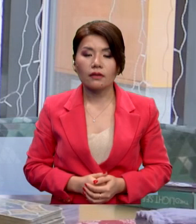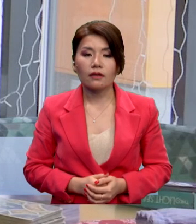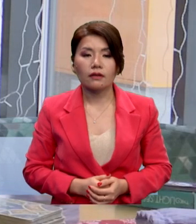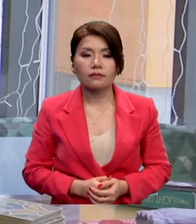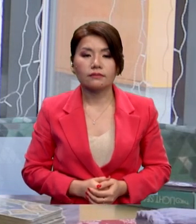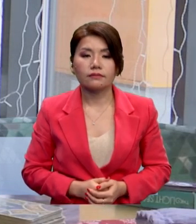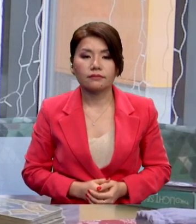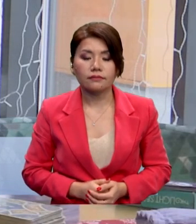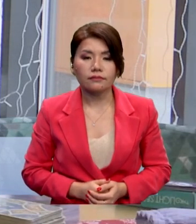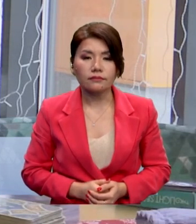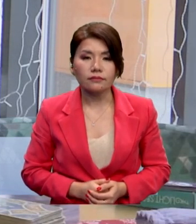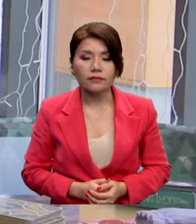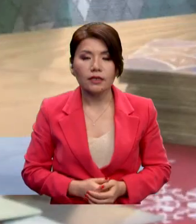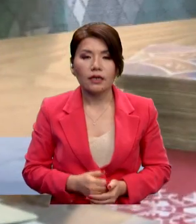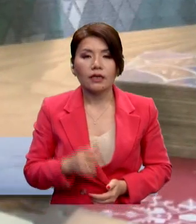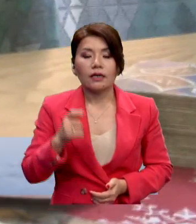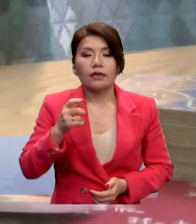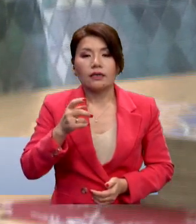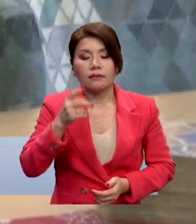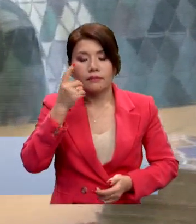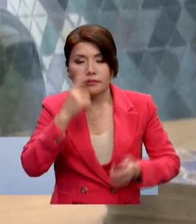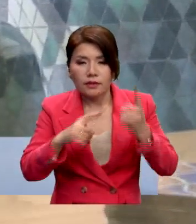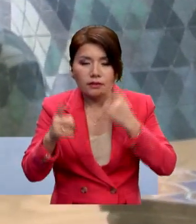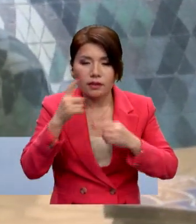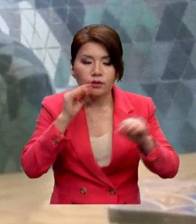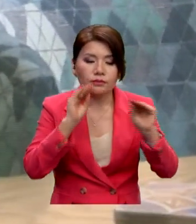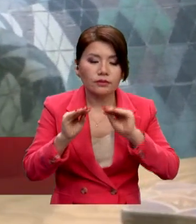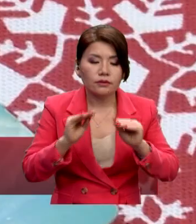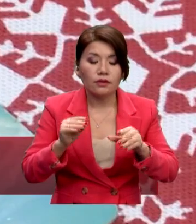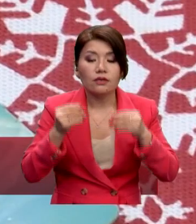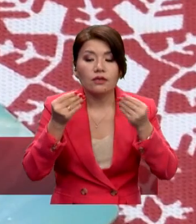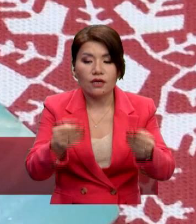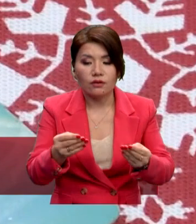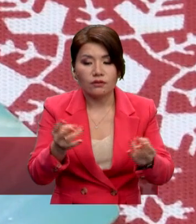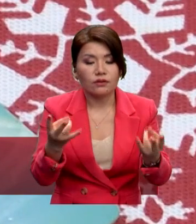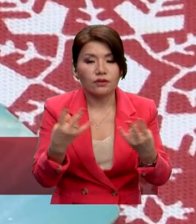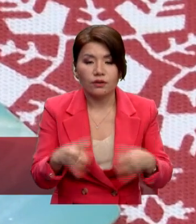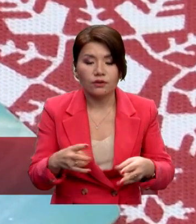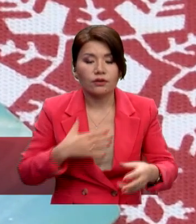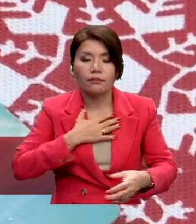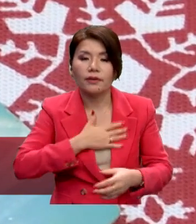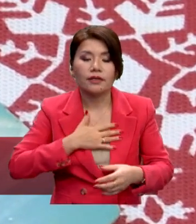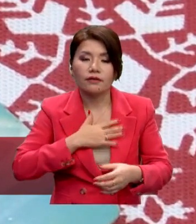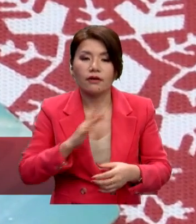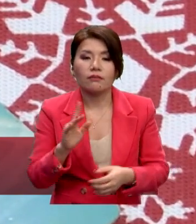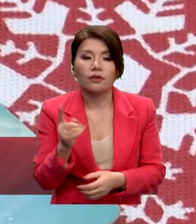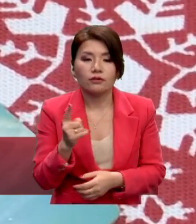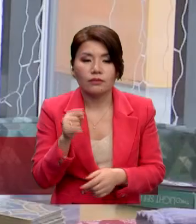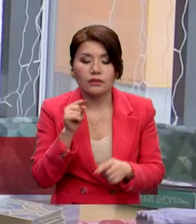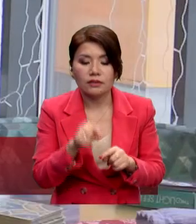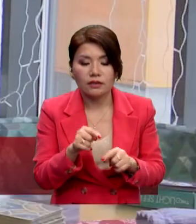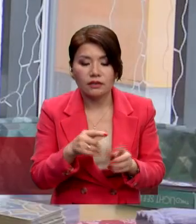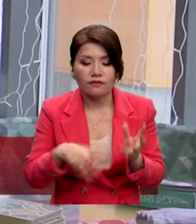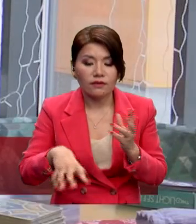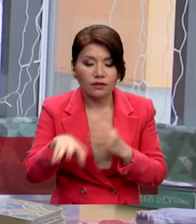То есть я что-то создаю, я что-то показываю, я что-то даю. Вообще нельзя, не нужно переживать, потому что здесь уже